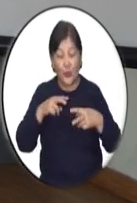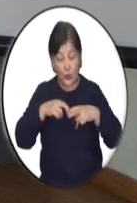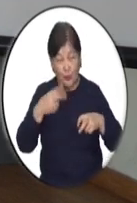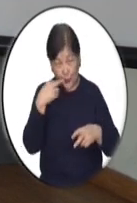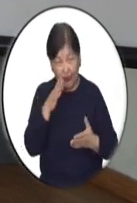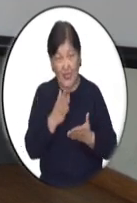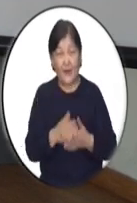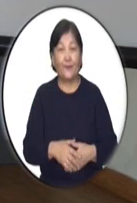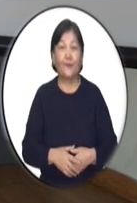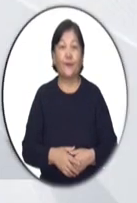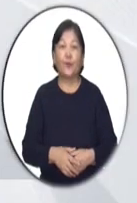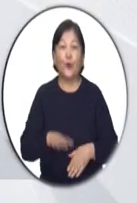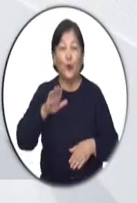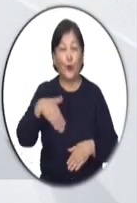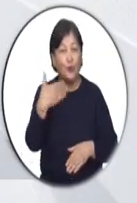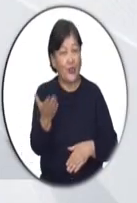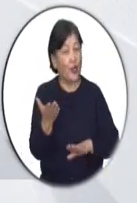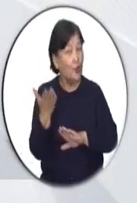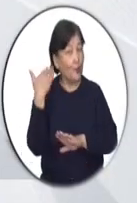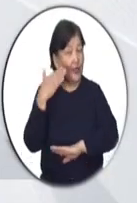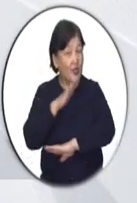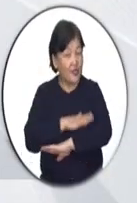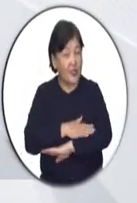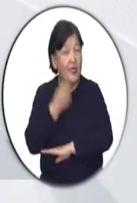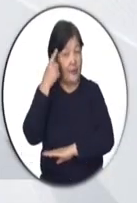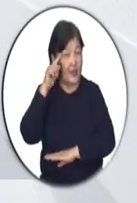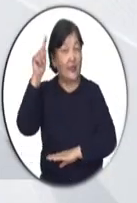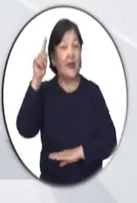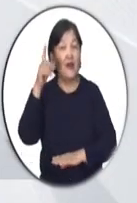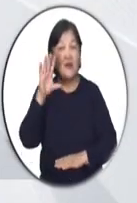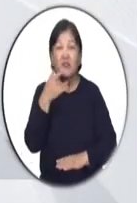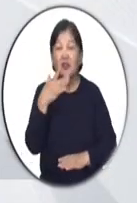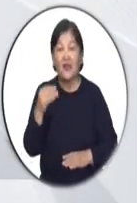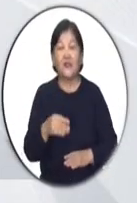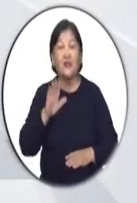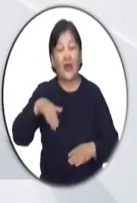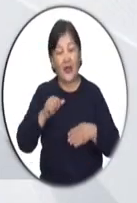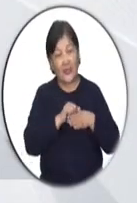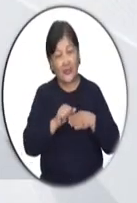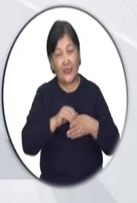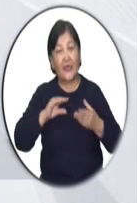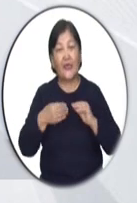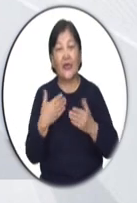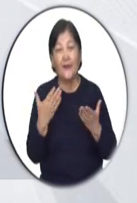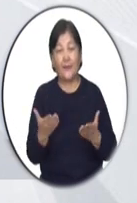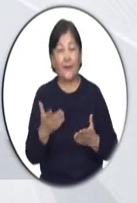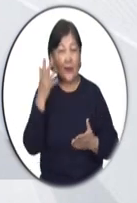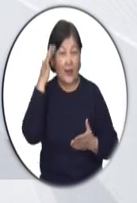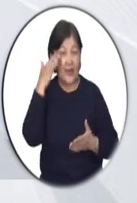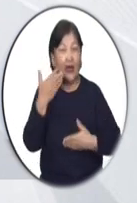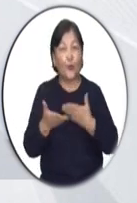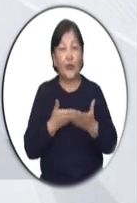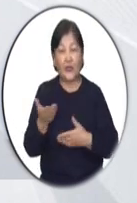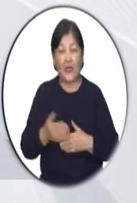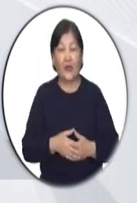түшигдэж судалнаа. За хүүхдүүдээ, өмнөх хичээлийнхаа мэдлэг ойлголтыг сэргээгээд дараах